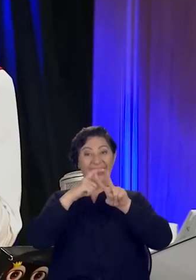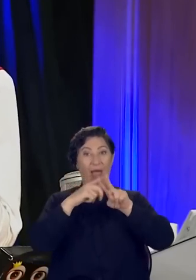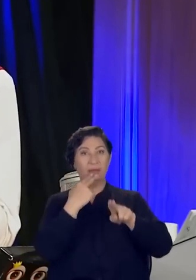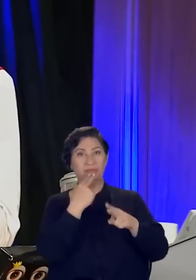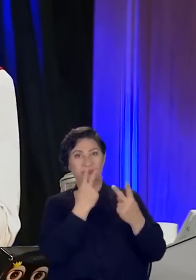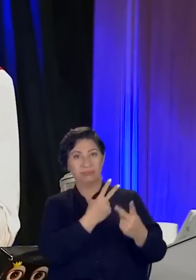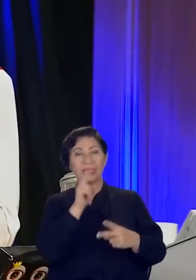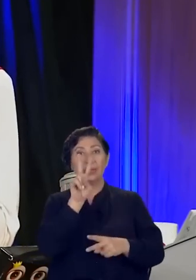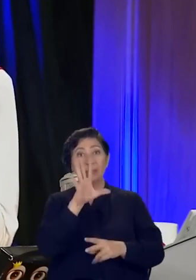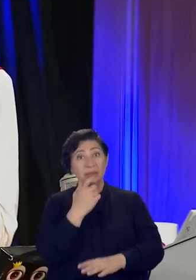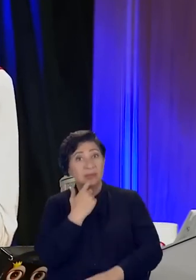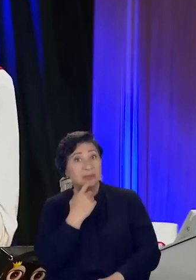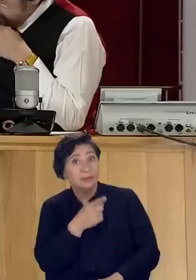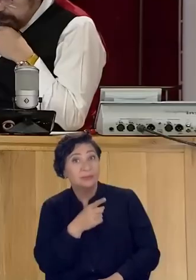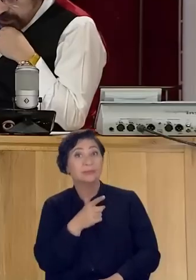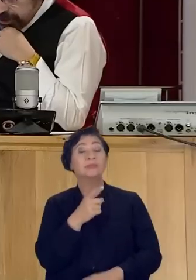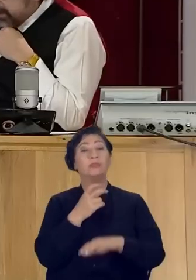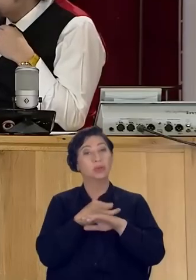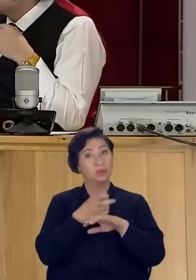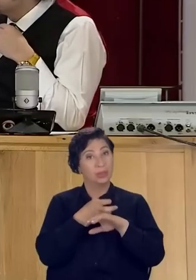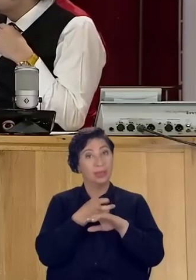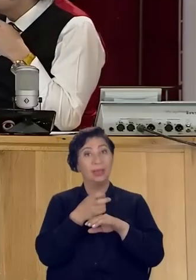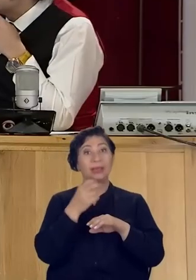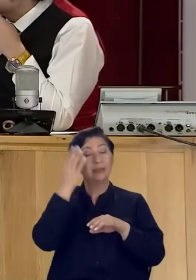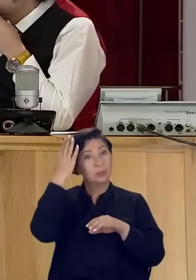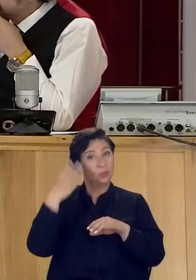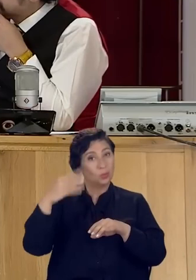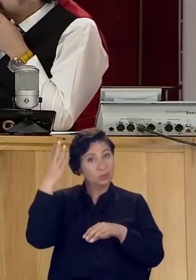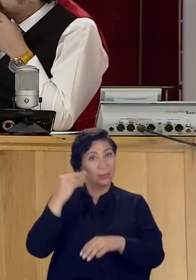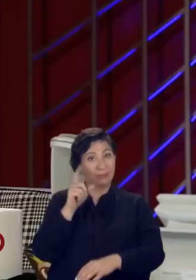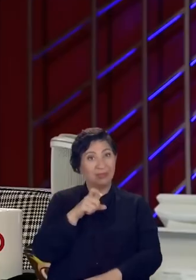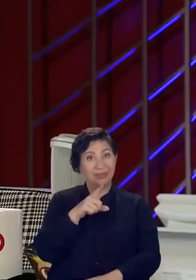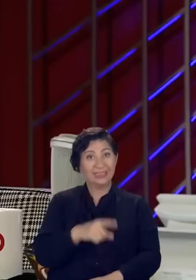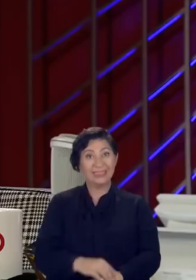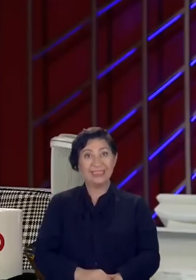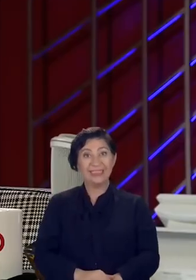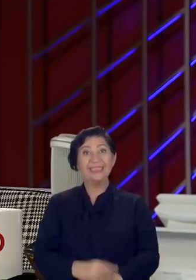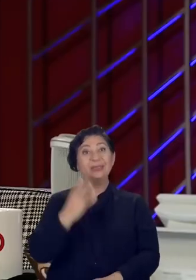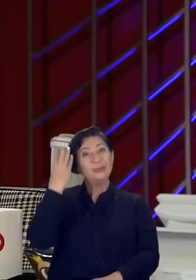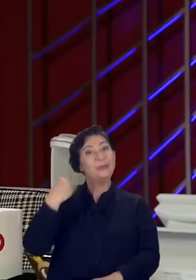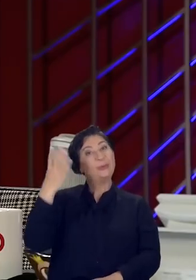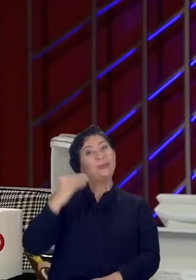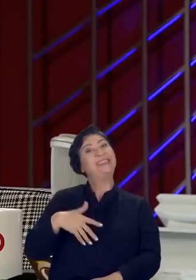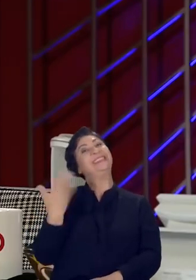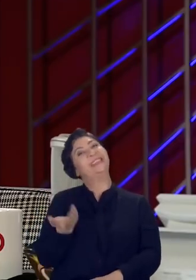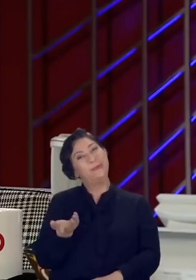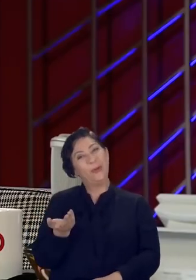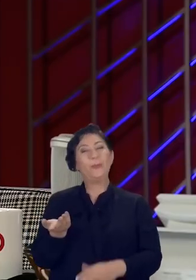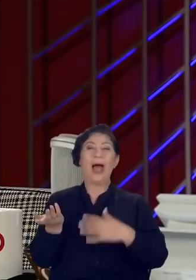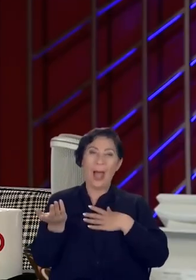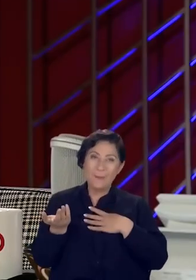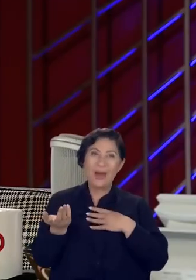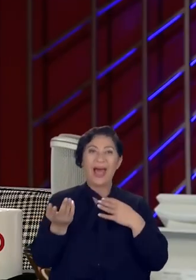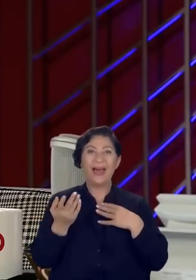ait. 25 yaşındasınız. 25 yaşındayım. Maşallah. Saçlarınız dökülecek mi? Yani dökülmesini istemiyorum ama bu